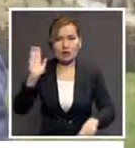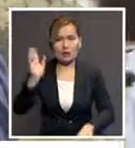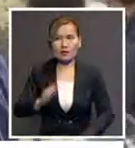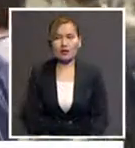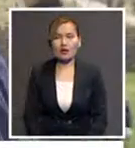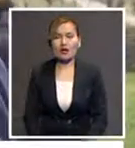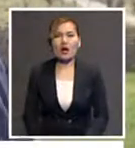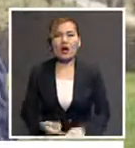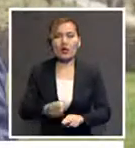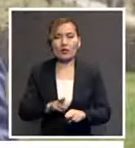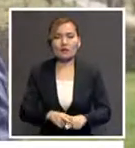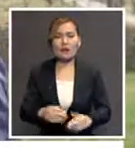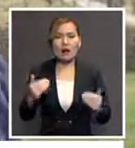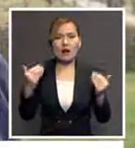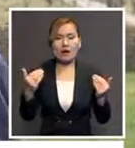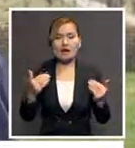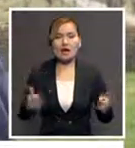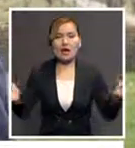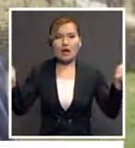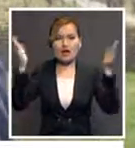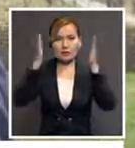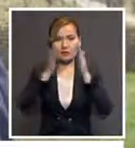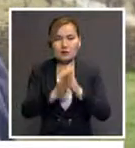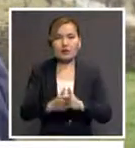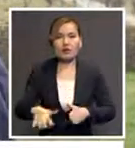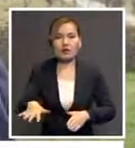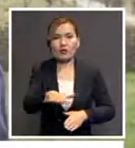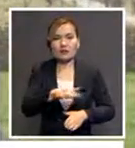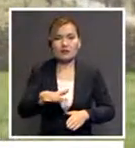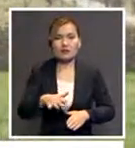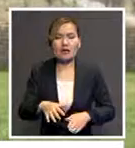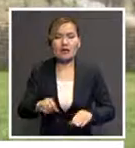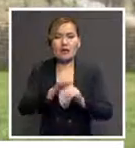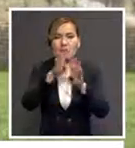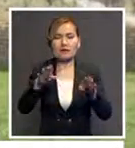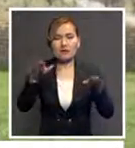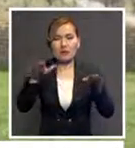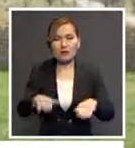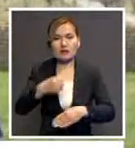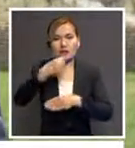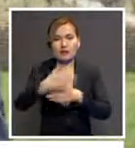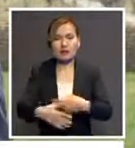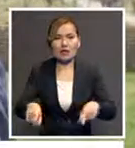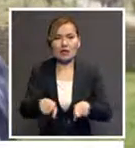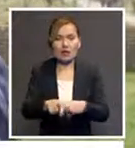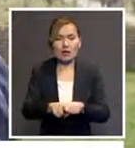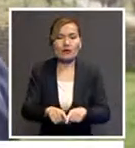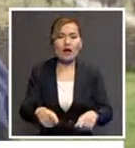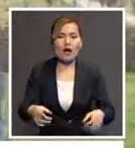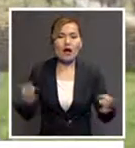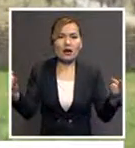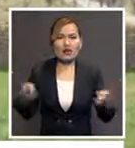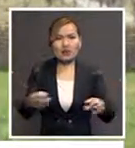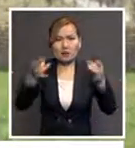жағында 12-3 гектар жер әр түрлі. Мысалы, бізде қанша түркітектес халықтар бар, солардың әр қайсының өзінің орталықтары. Сол жерде қажет келетін жатын